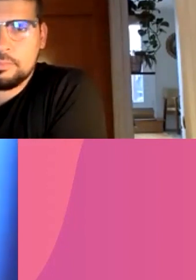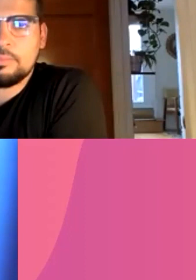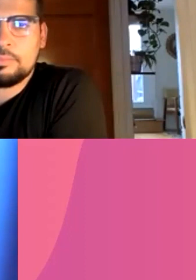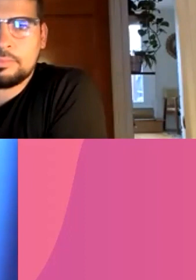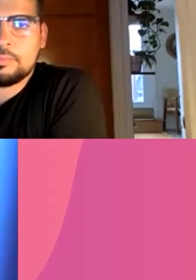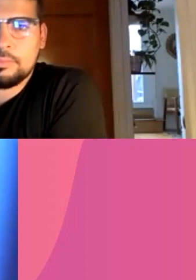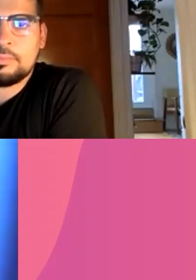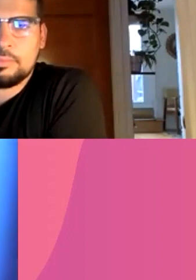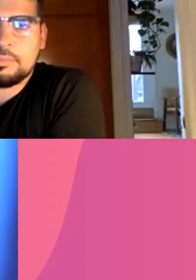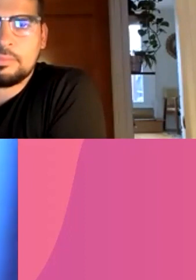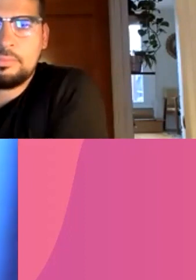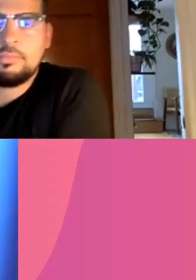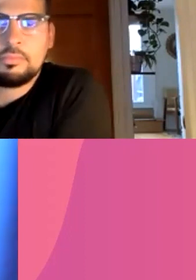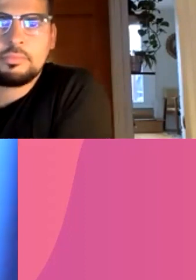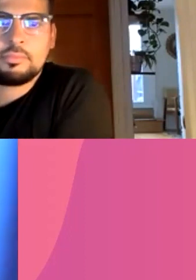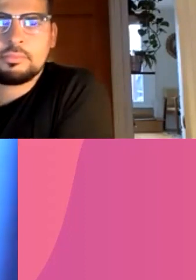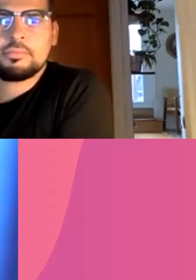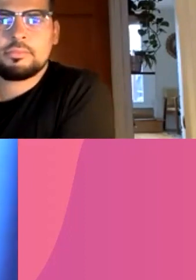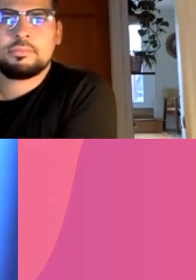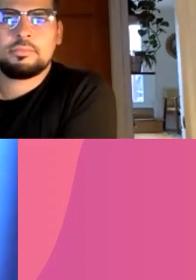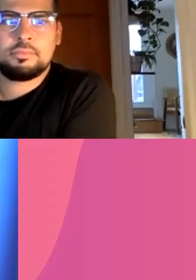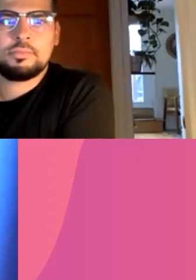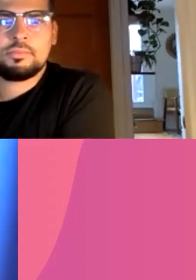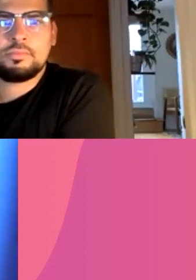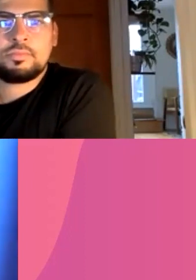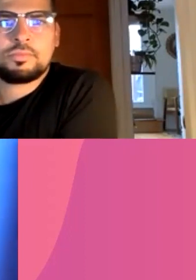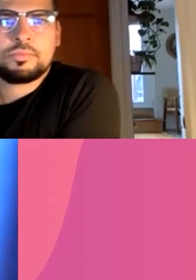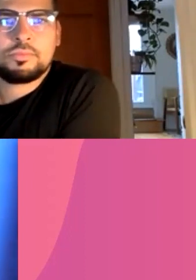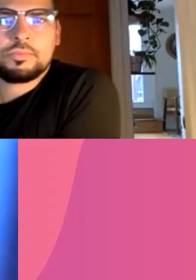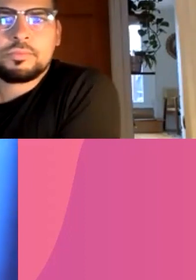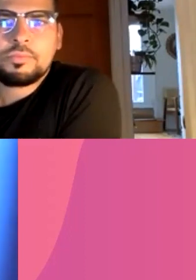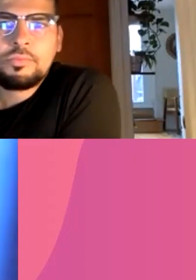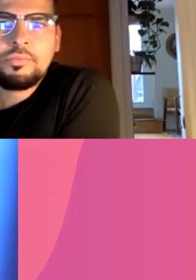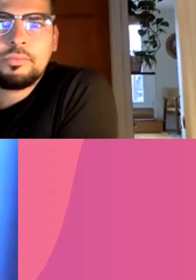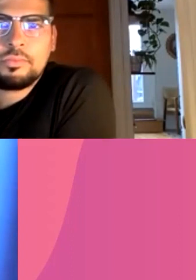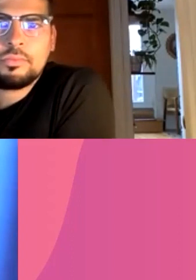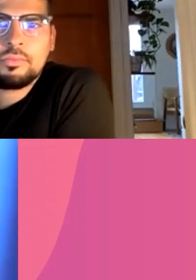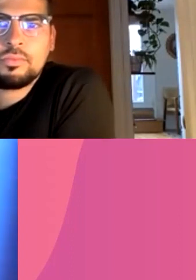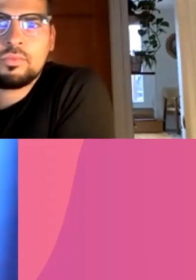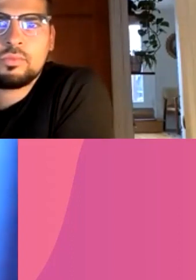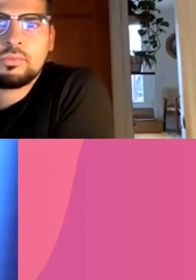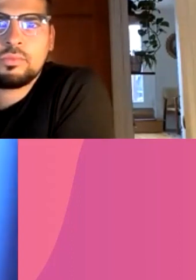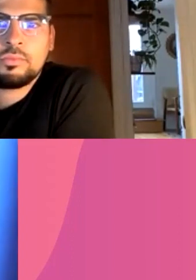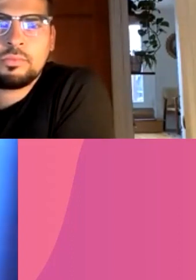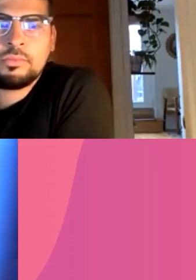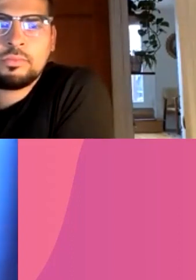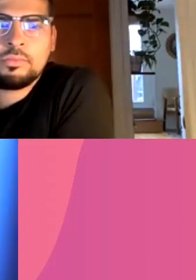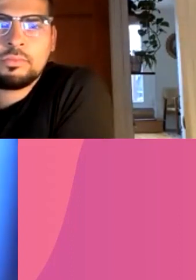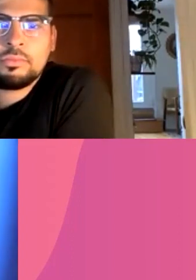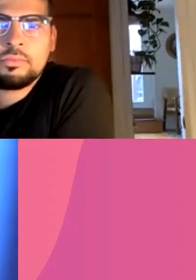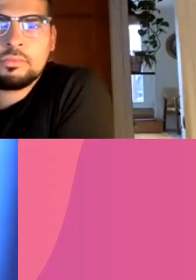processus. Oui, voilà mon expérience en la matière. Comment le traumatisme